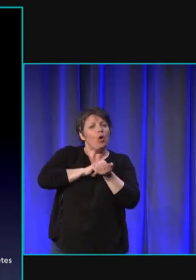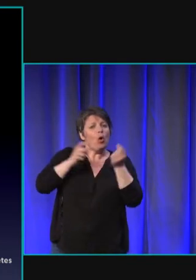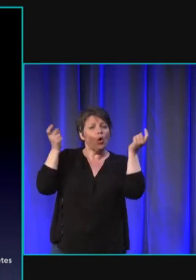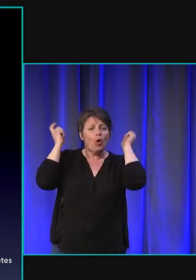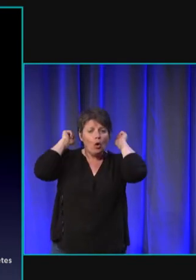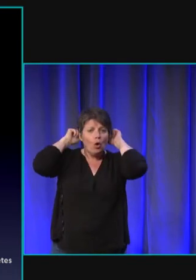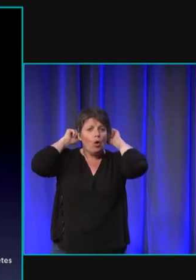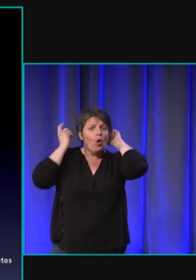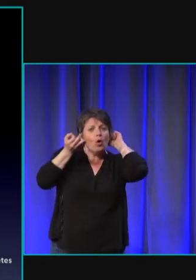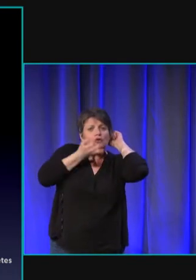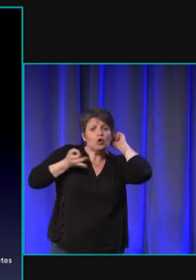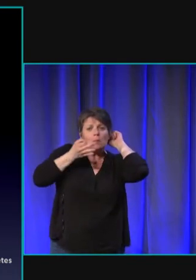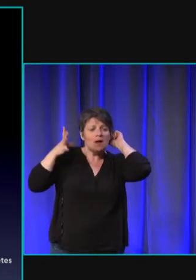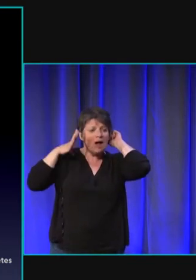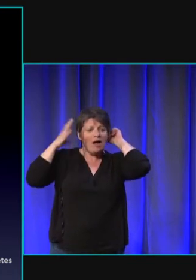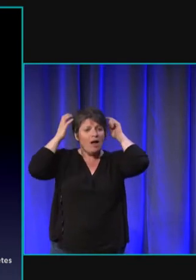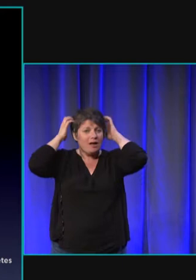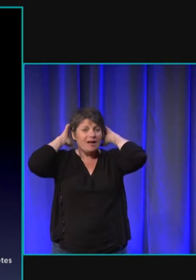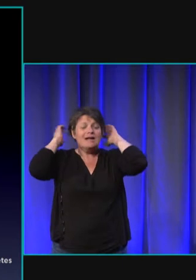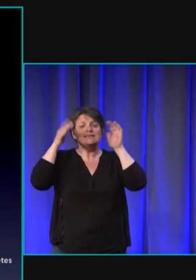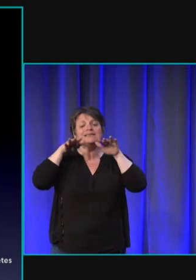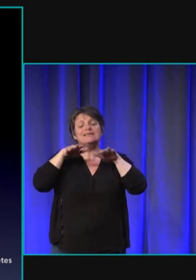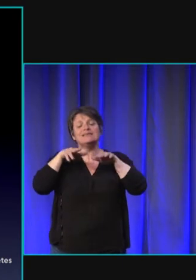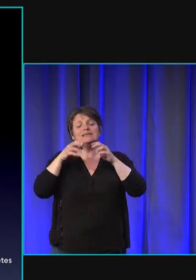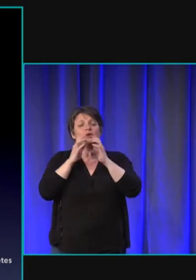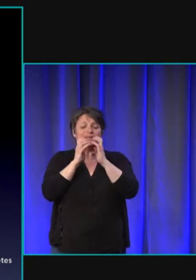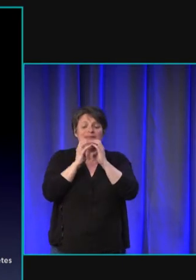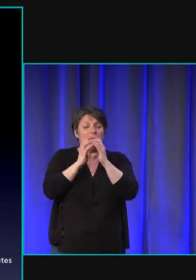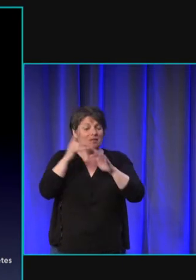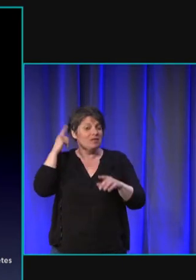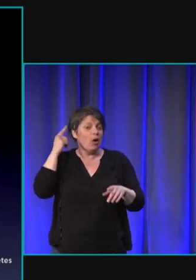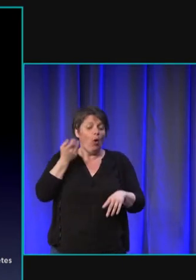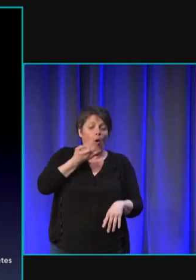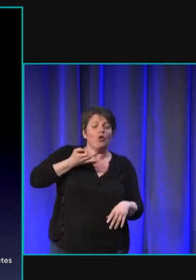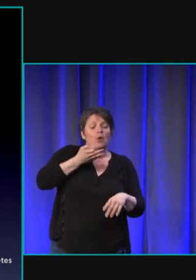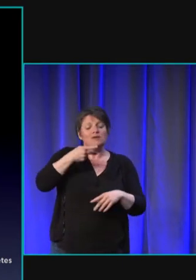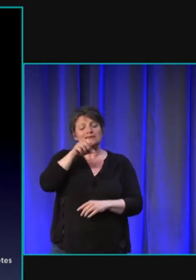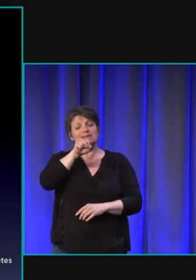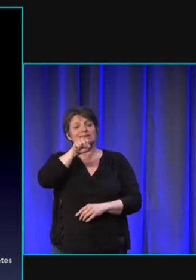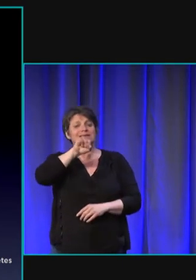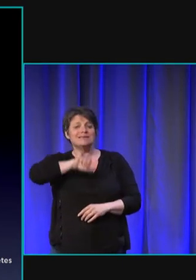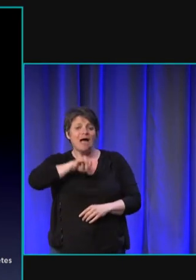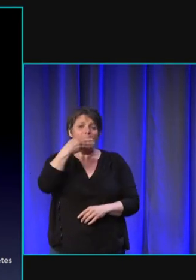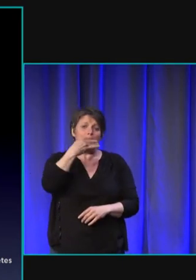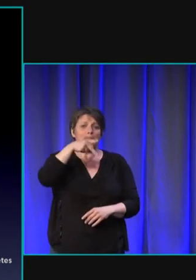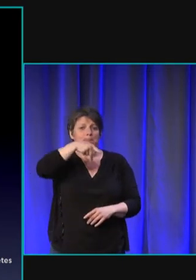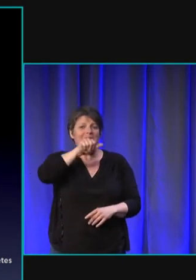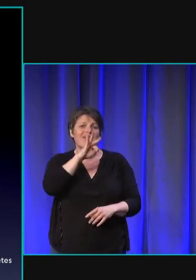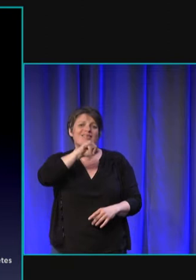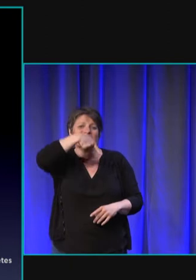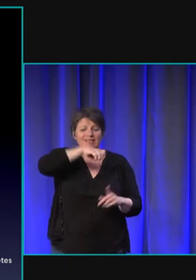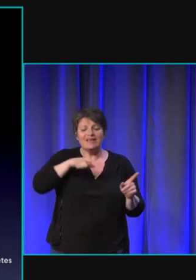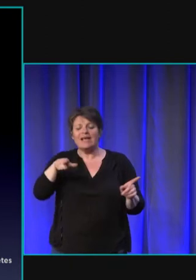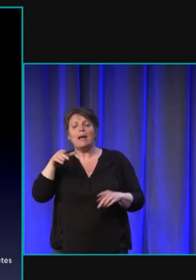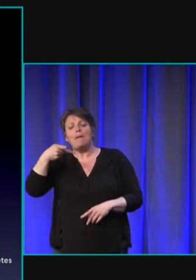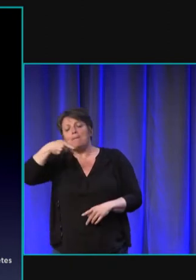c'est celui qui va accélérer la fréquence cardiaque. Et vous avez le système nerveux autonome parasympathique, c'est-à-dire celui qui va ralentir la